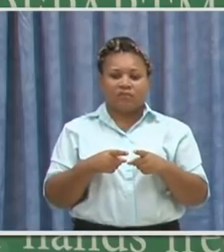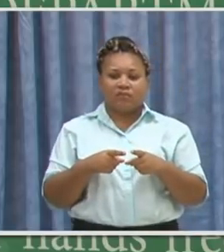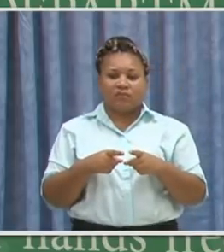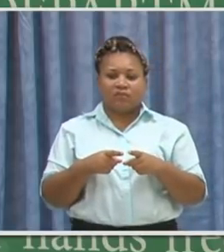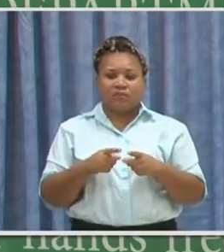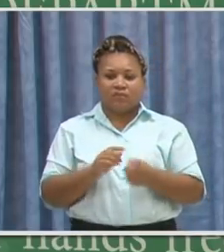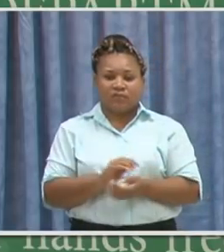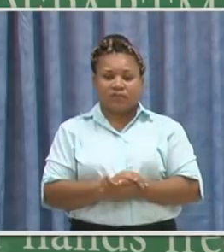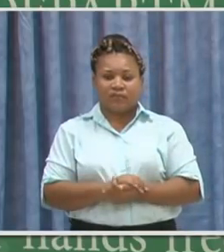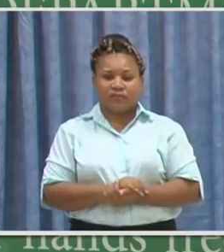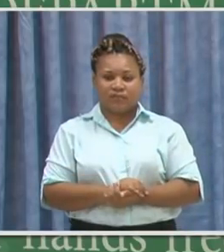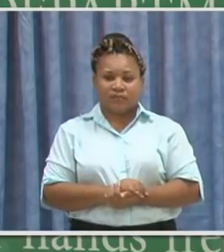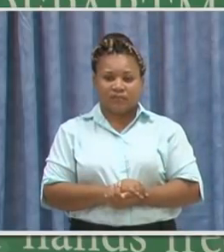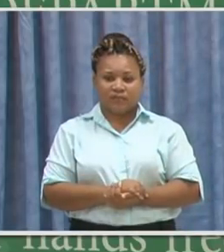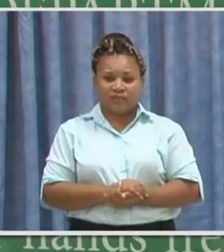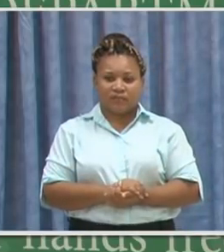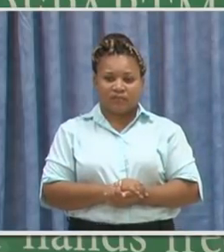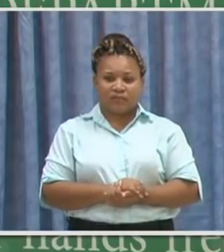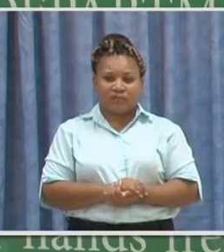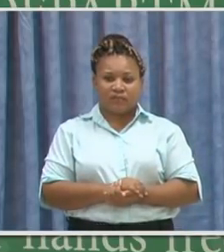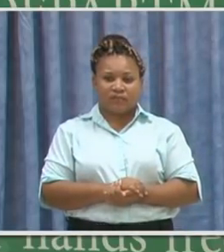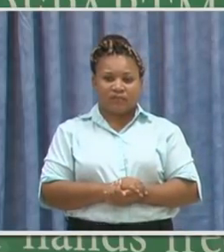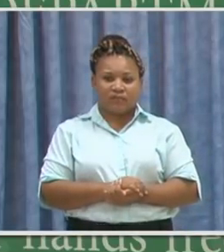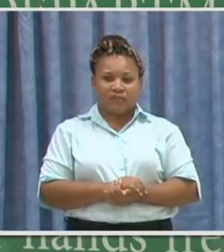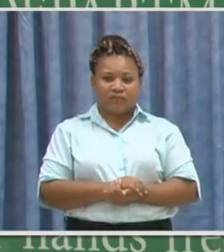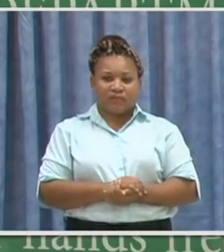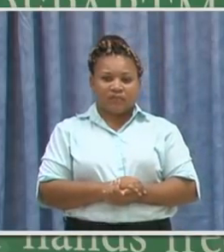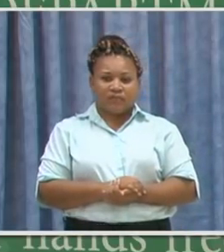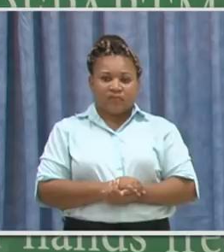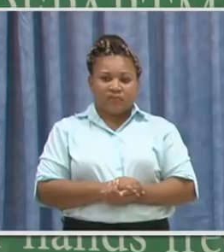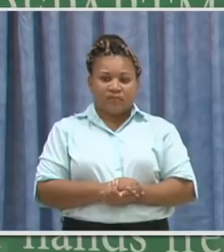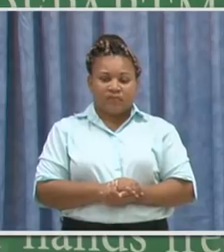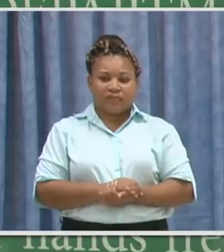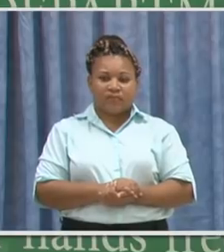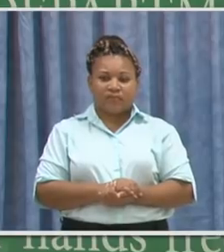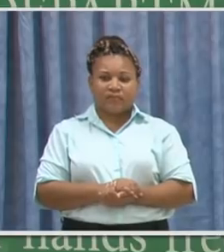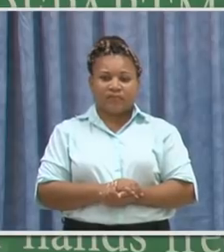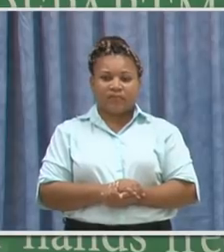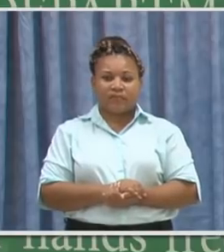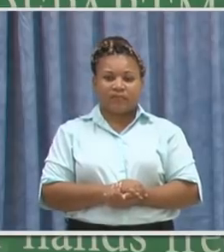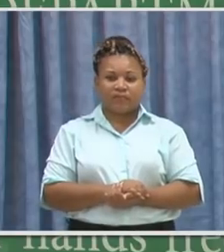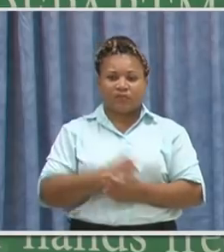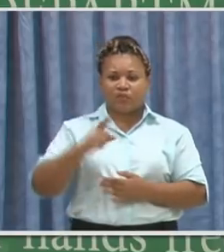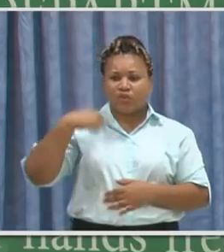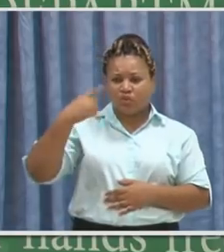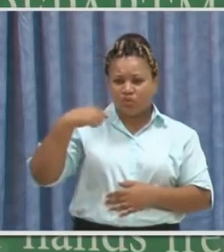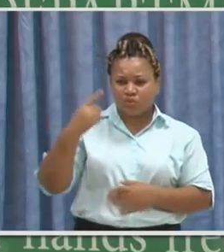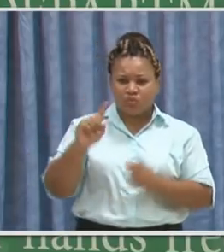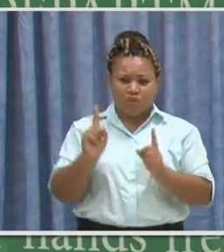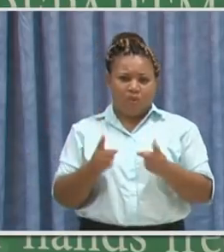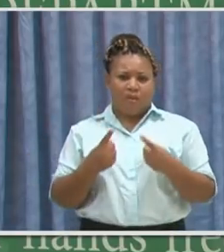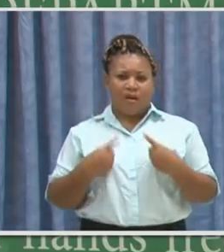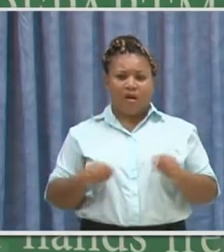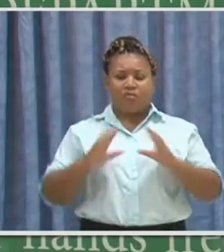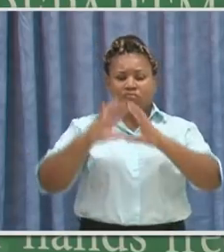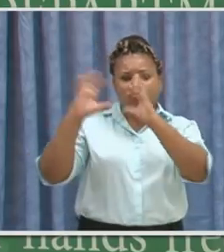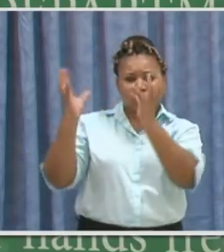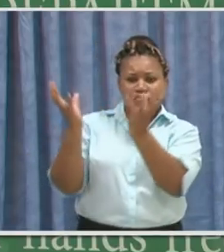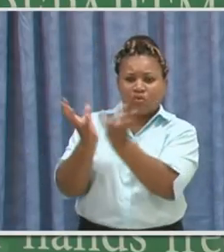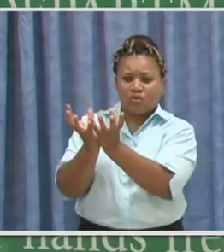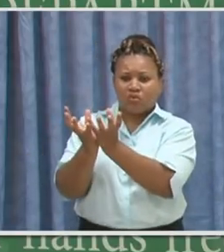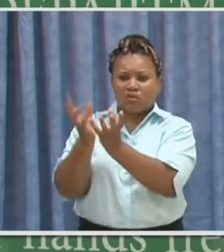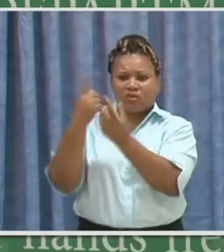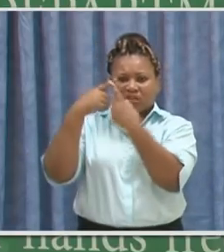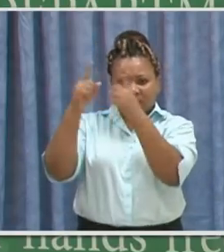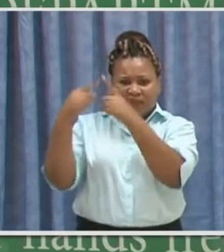Et il y en a, de temps en temps, où il y a différents outbreaks de différents pays. So nous besoin à vérifier Kawasaki